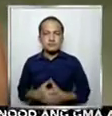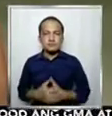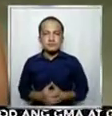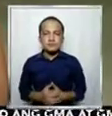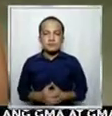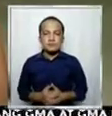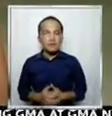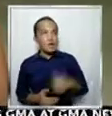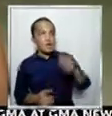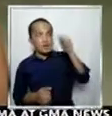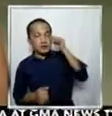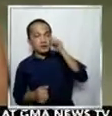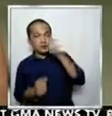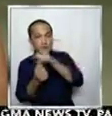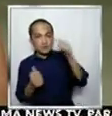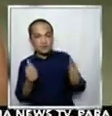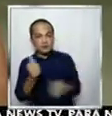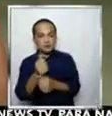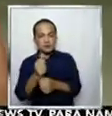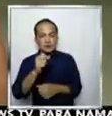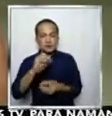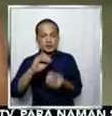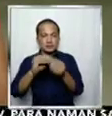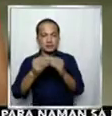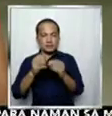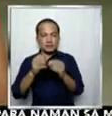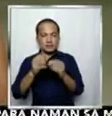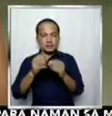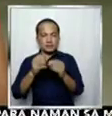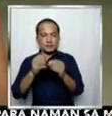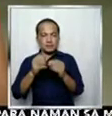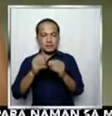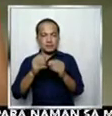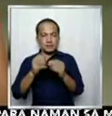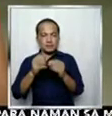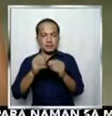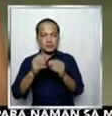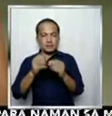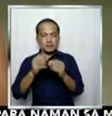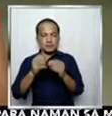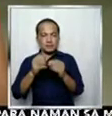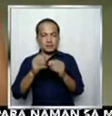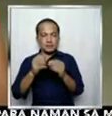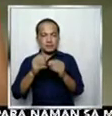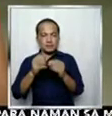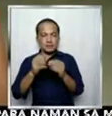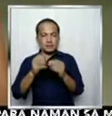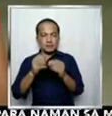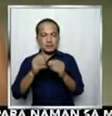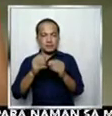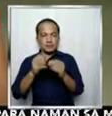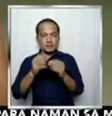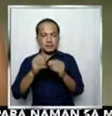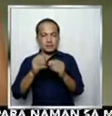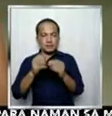Atom, nasa ilalim na ng signal number 1 ang buong probinsya ng Laguna at ngayong hapon nga ay may at maya na pagbagsak ng ulan